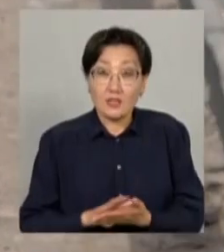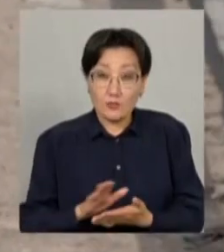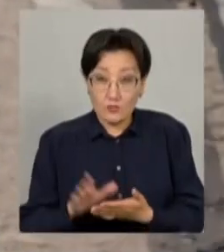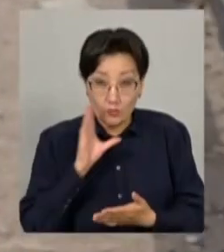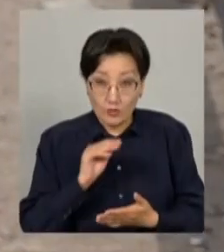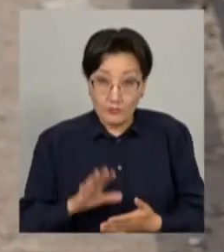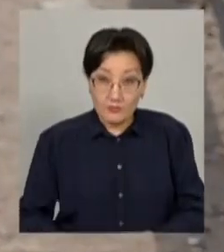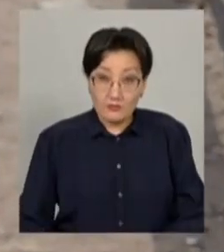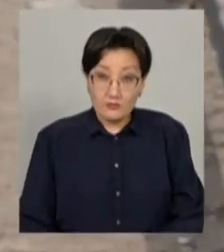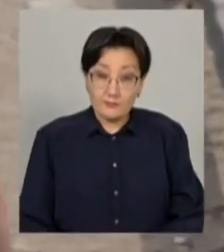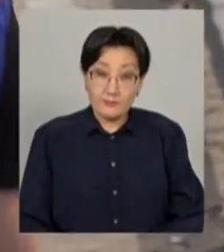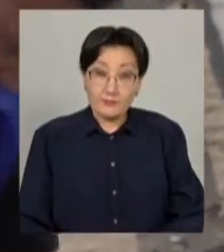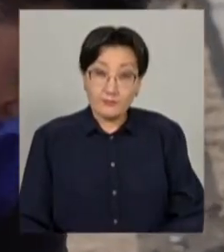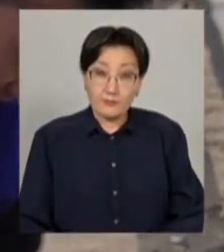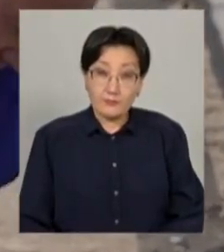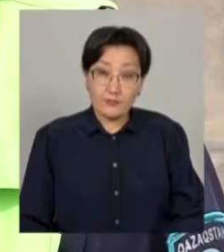үлгермепті.